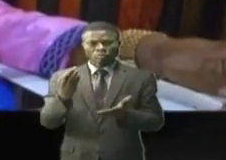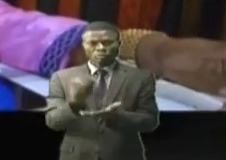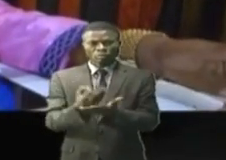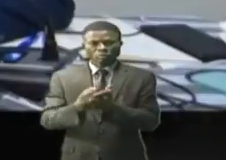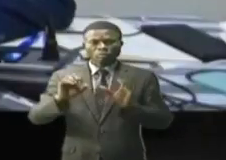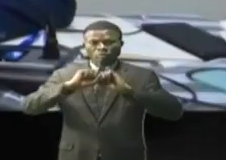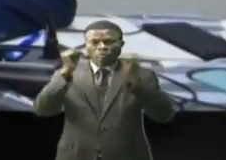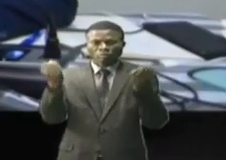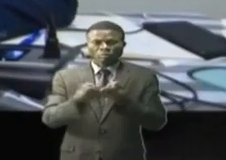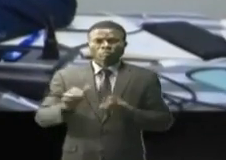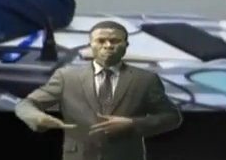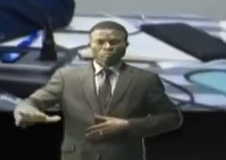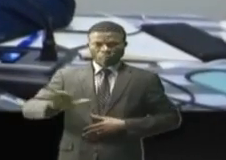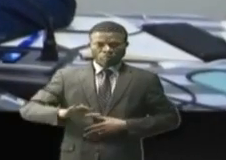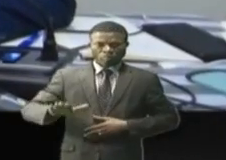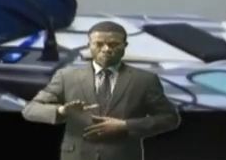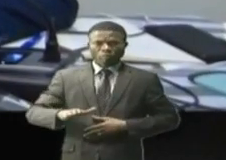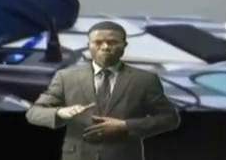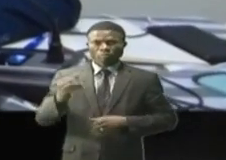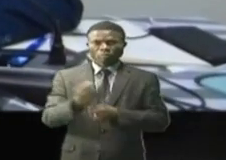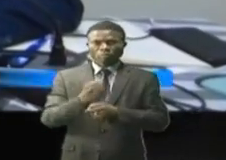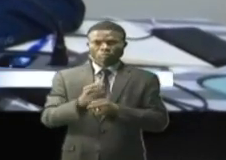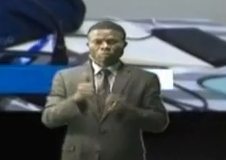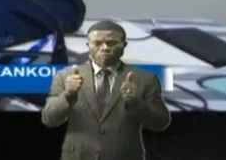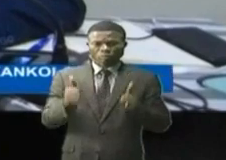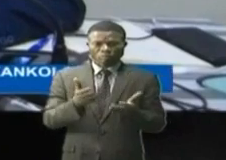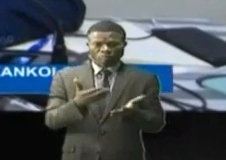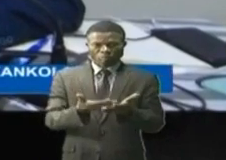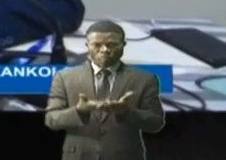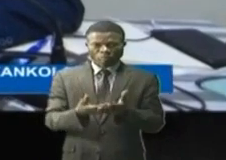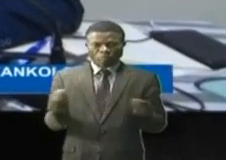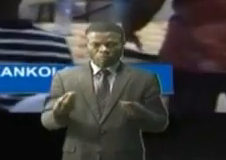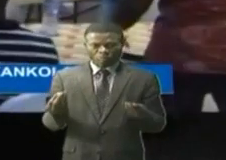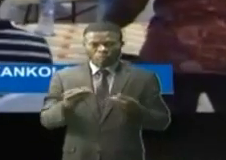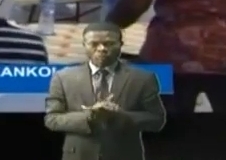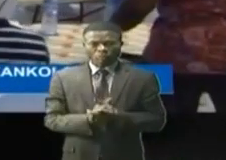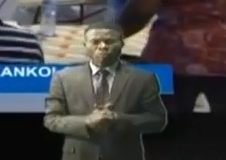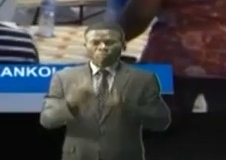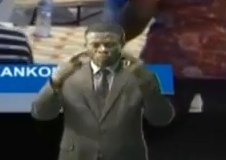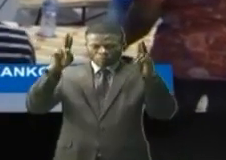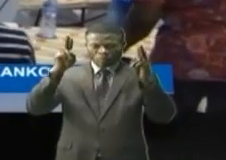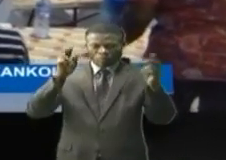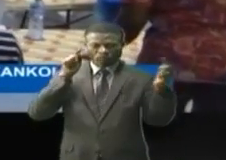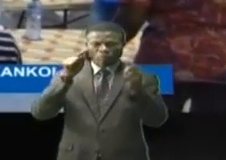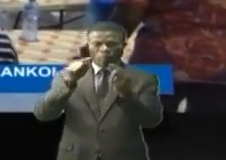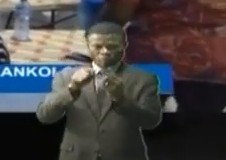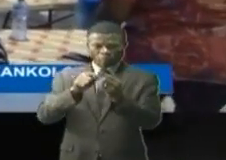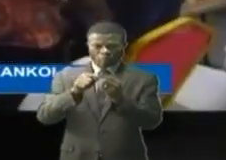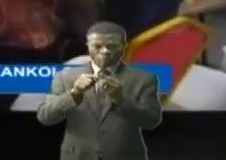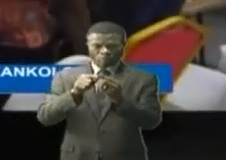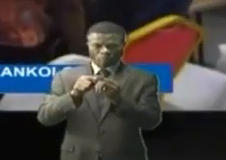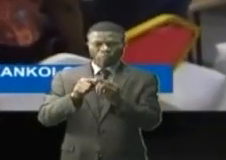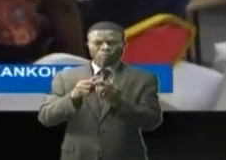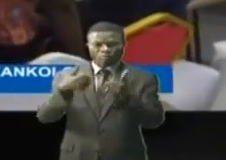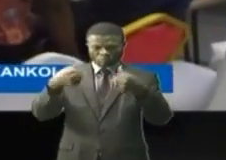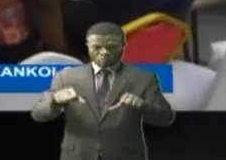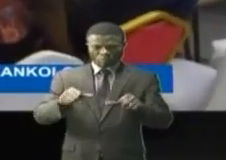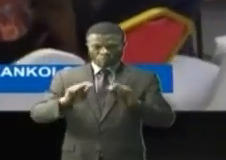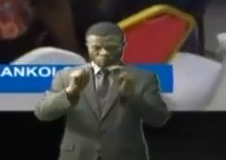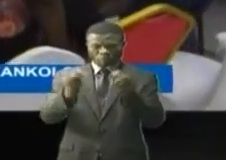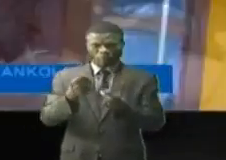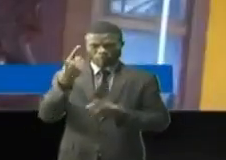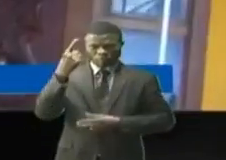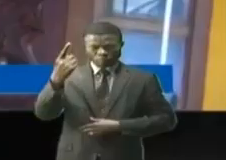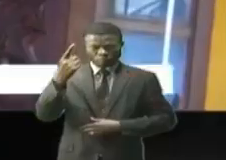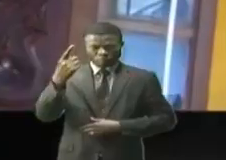social de la République, Rufimbo Elongo, ont également pris l'engagement d'atteindre les objectifs tout en restant une équipe,